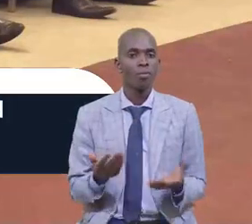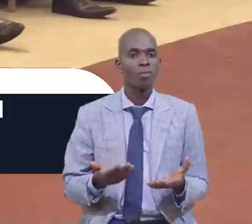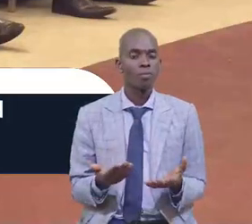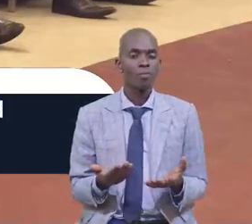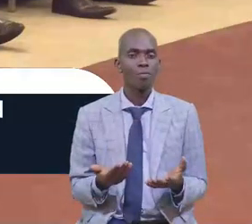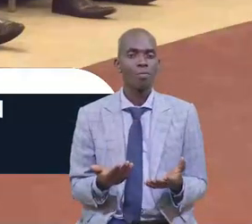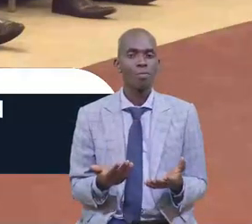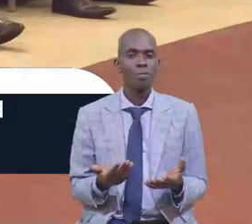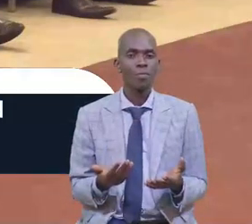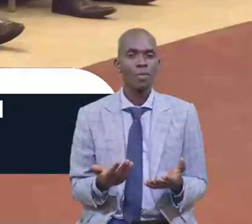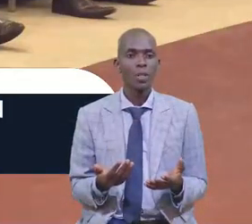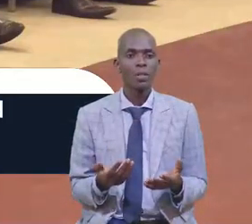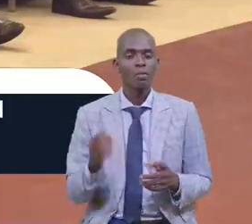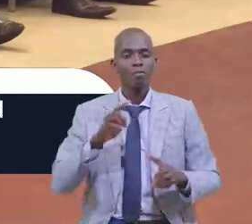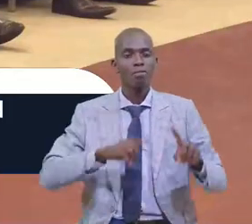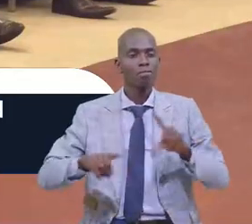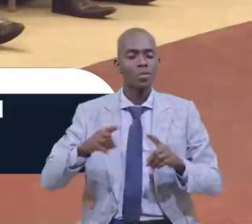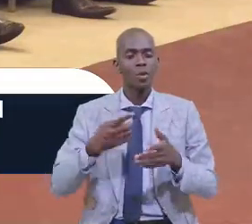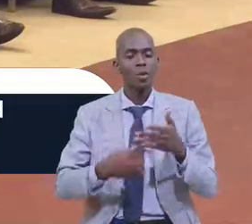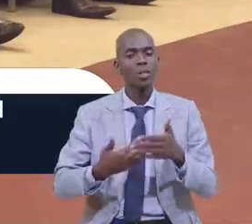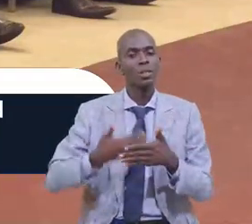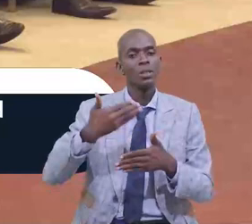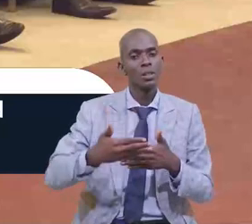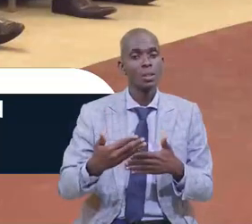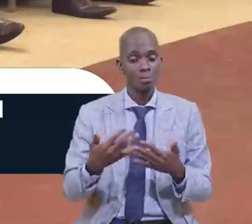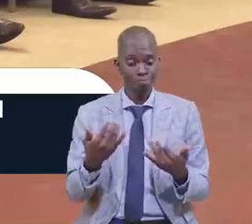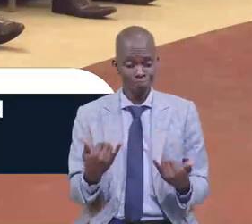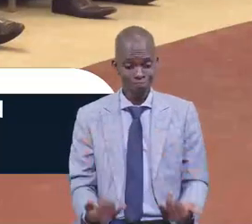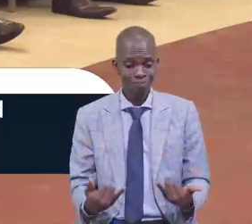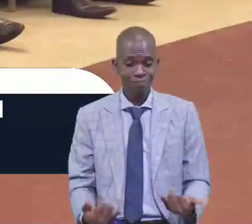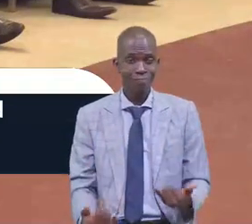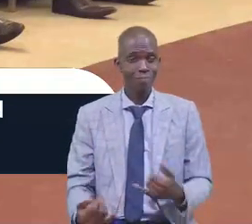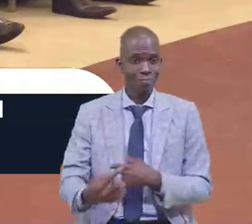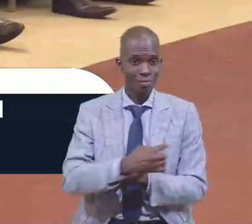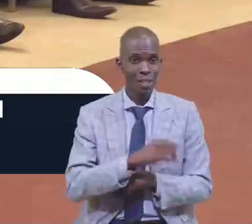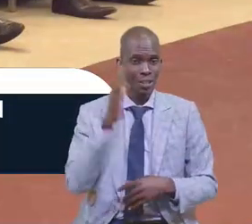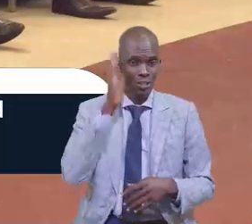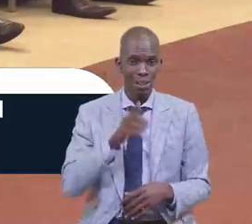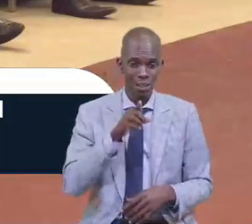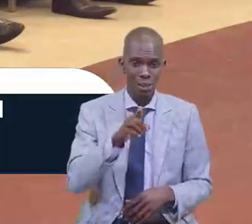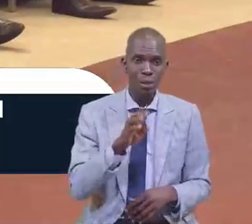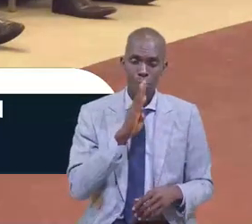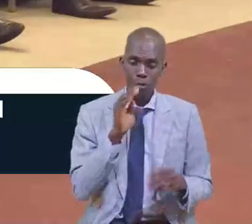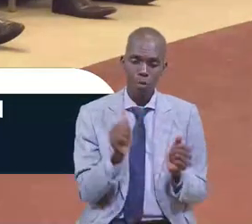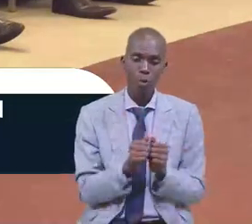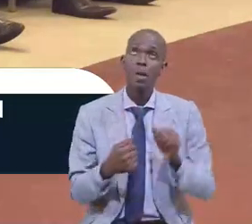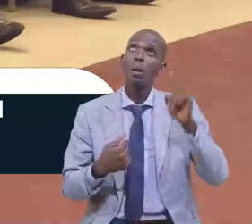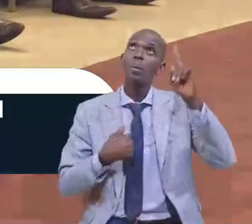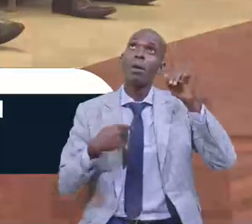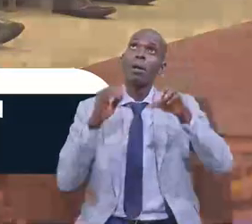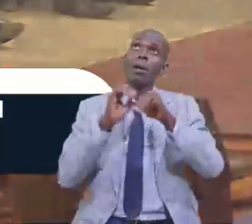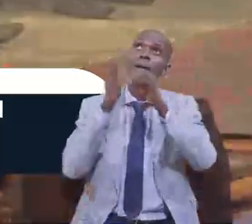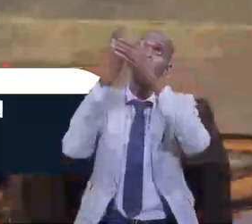Dites-le-moi à haute voix. Criez-le très fort. Aujourd'hui, tu seras avec moi dans